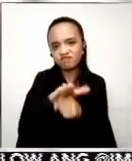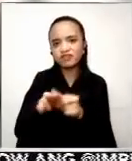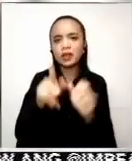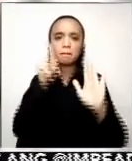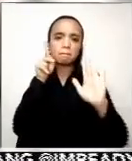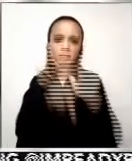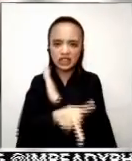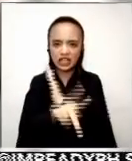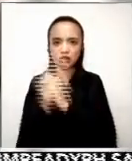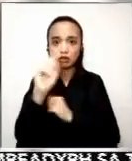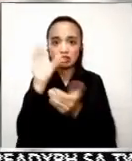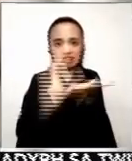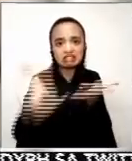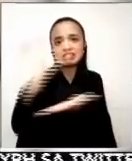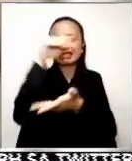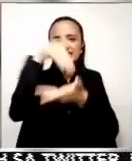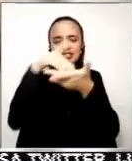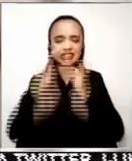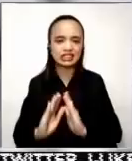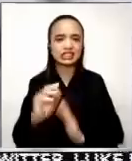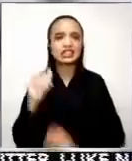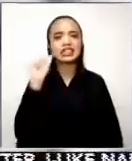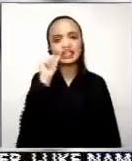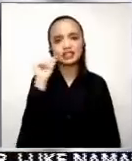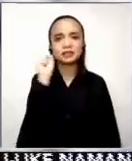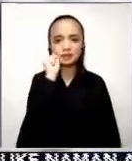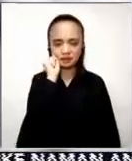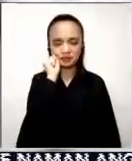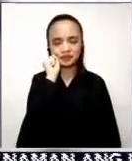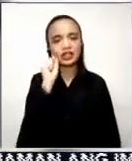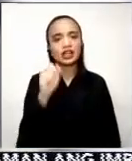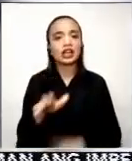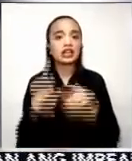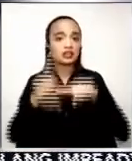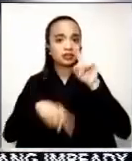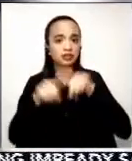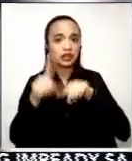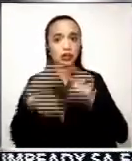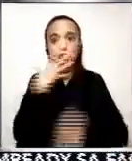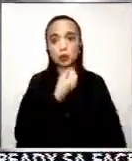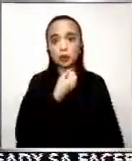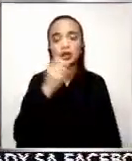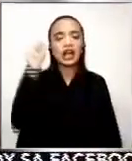college student na si Eileen Sarmenta at kaibigang si Alan Gomez.